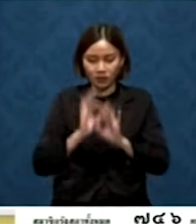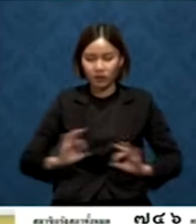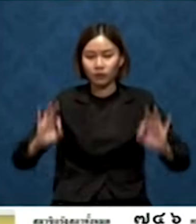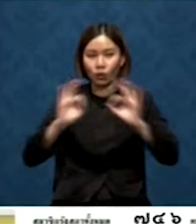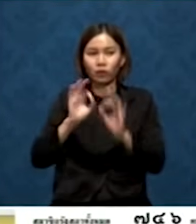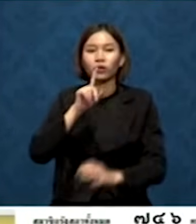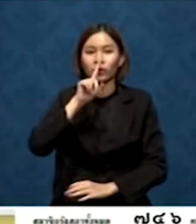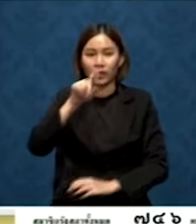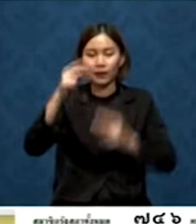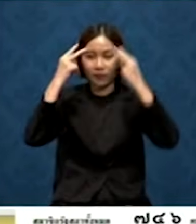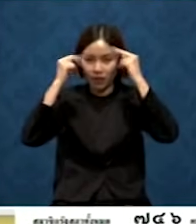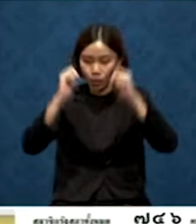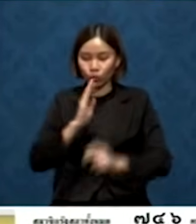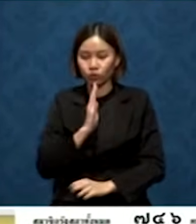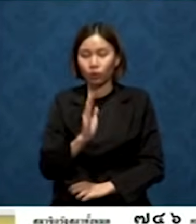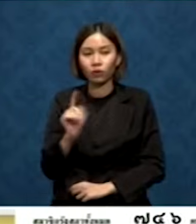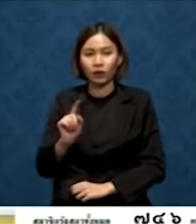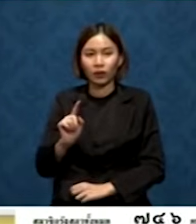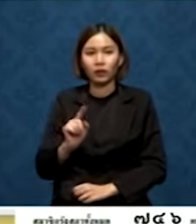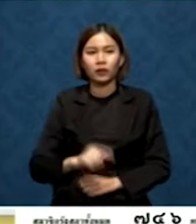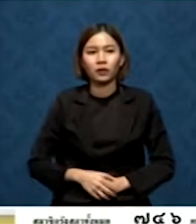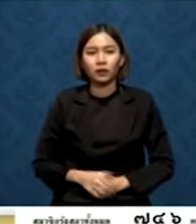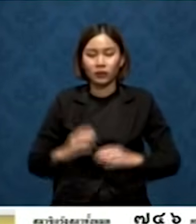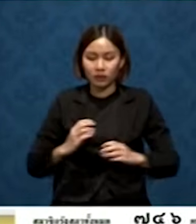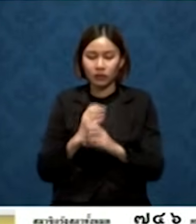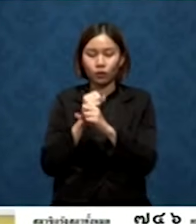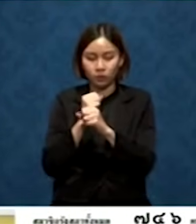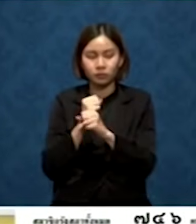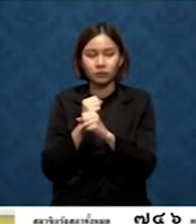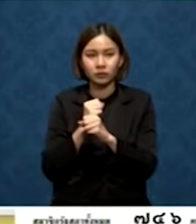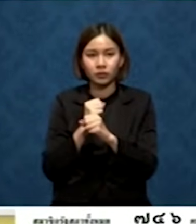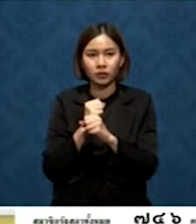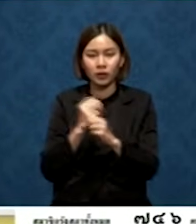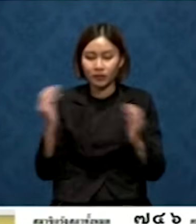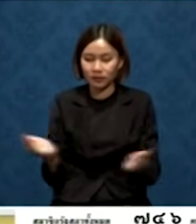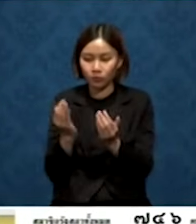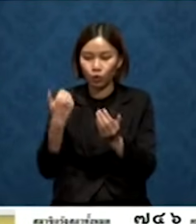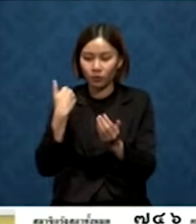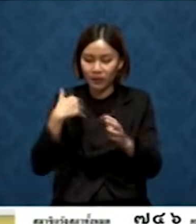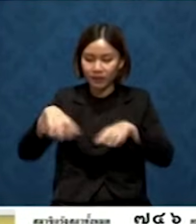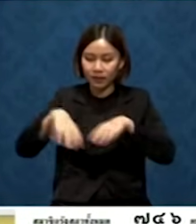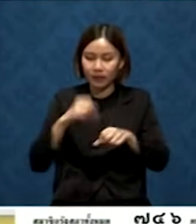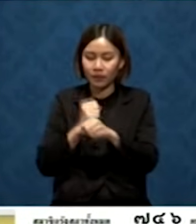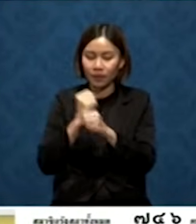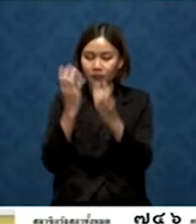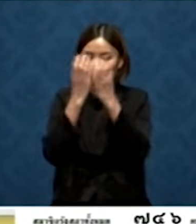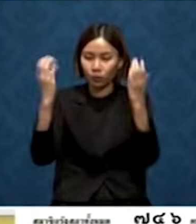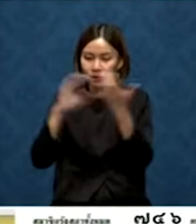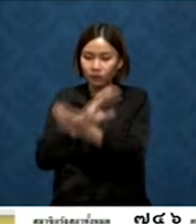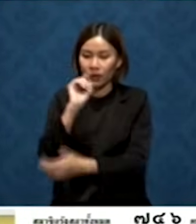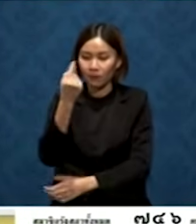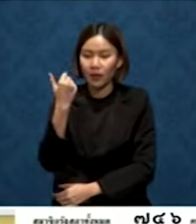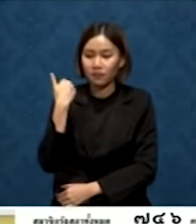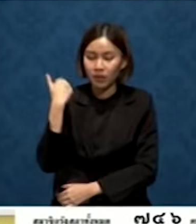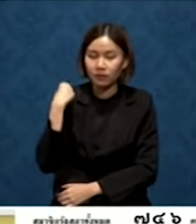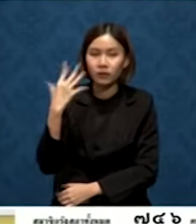ท่านนายกอย่างตรงไปตรงมาครับเพราะตกลงแล้วท่านยังจะสนับสนุนให้มีการจัดทำรัฐธรรมนูญฉบับใหม่อยู่หรือ